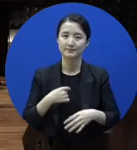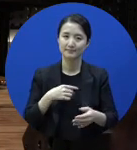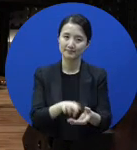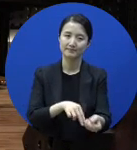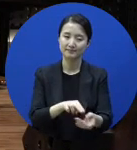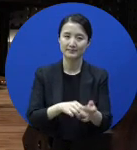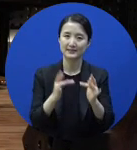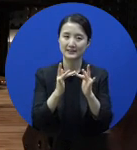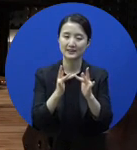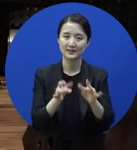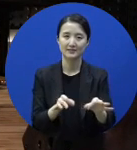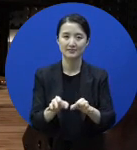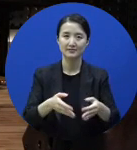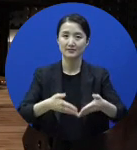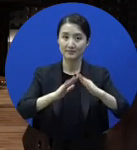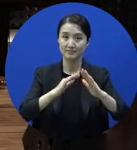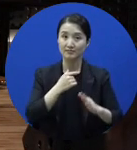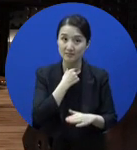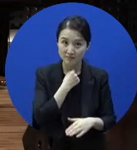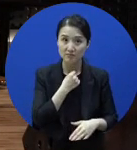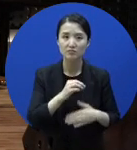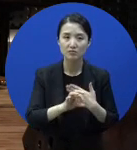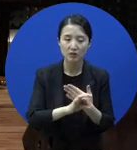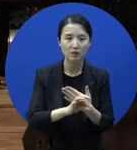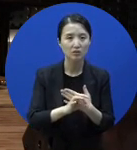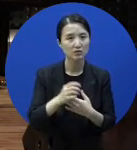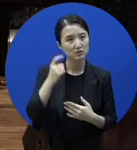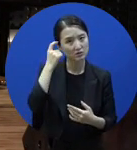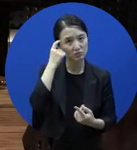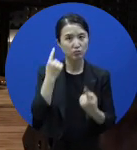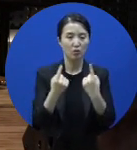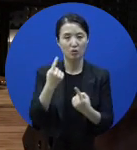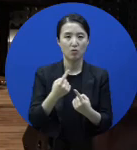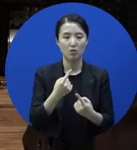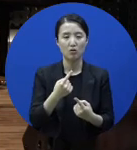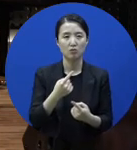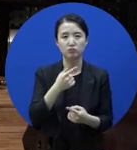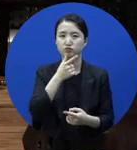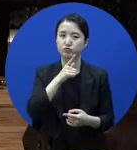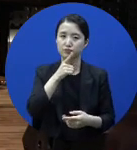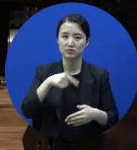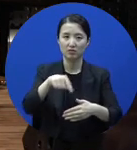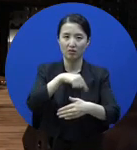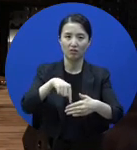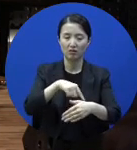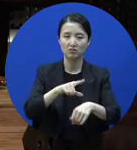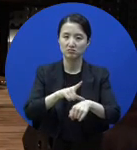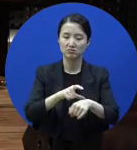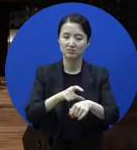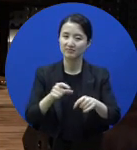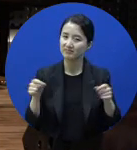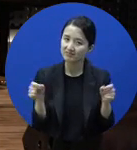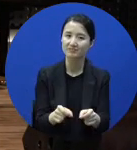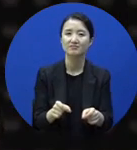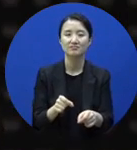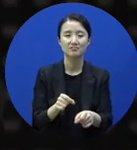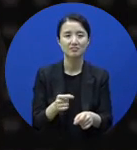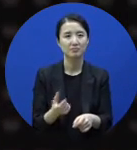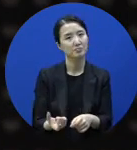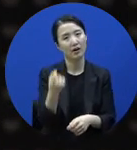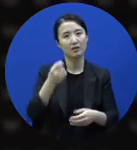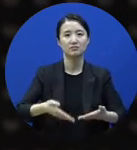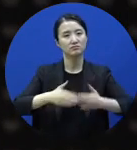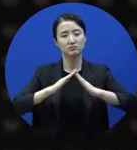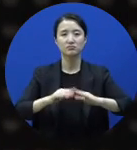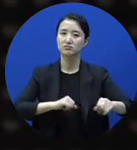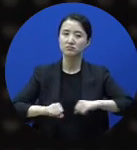훨씬 저렴한 비용으로 빠르게 이렇게 뭐 6분 안에 만들 수도 있다라는 이야기를 해요. 또 하나는 뭐냐면 내가 만약에 잘하는